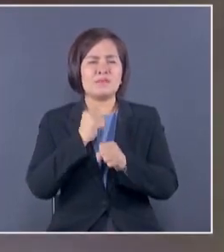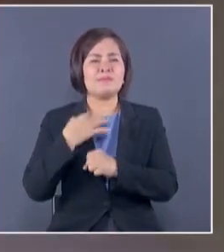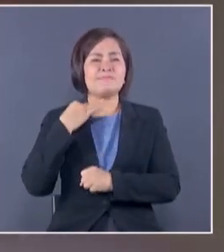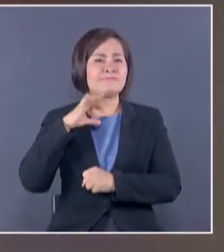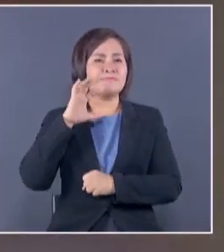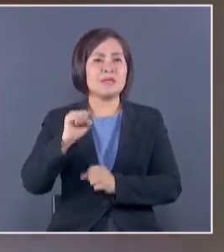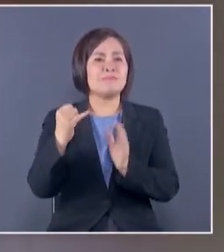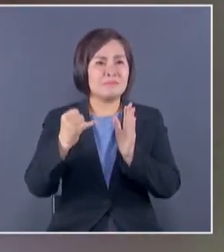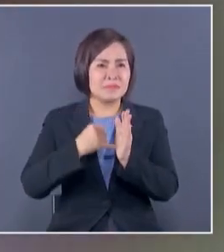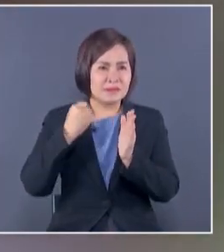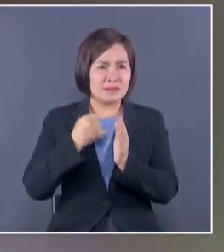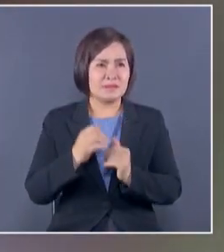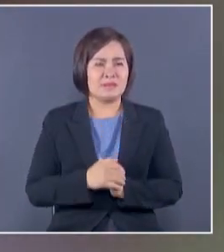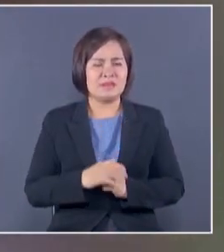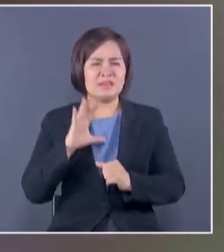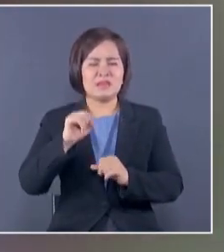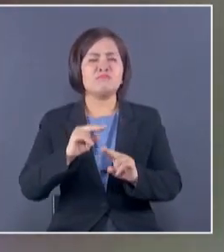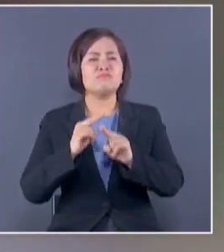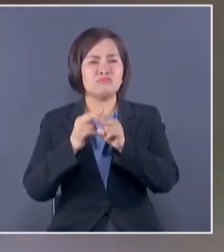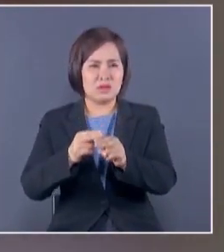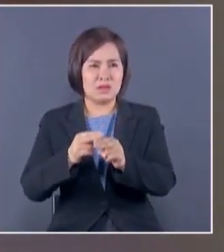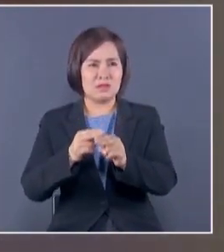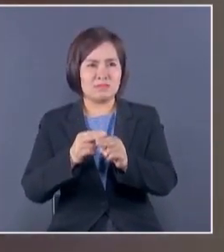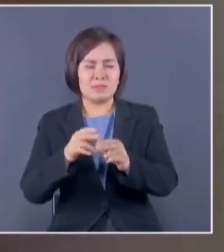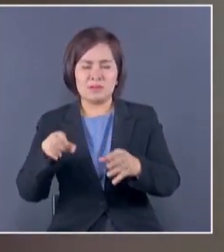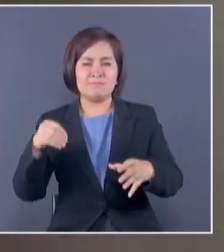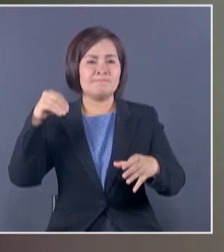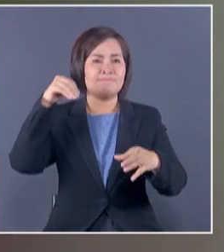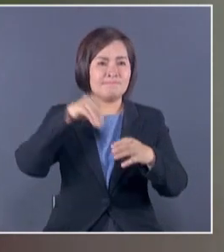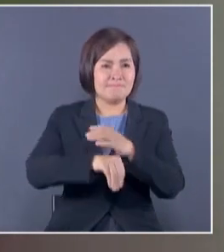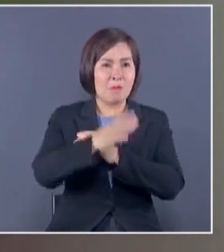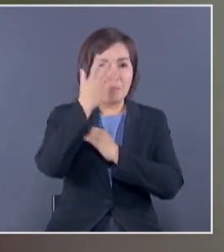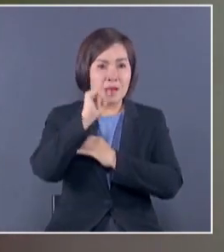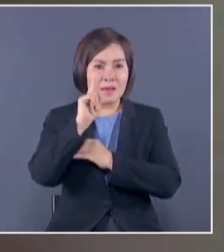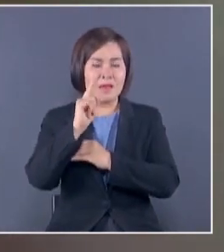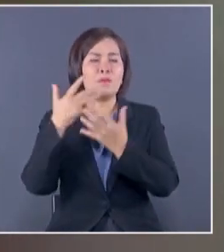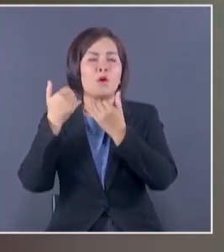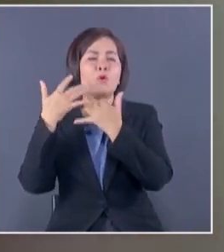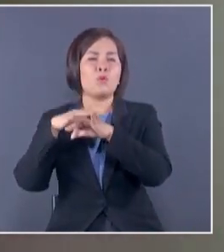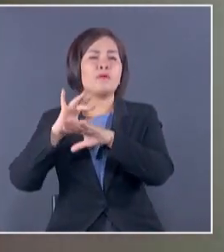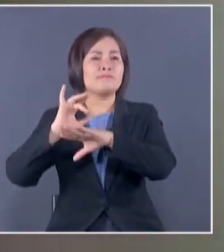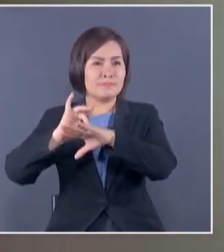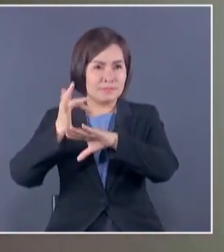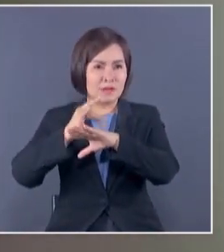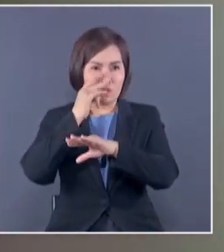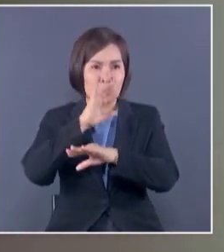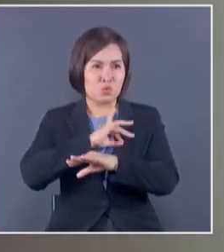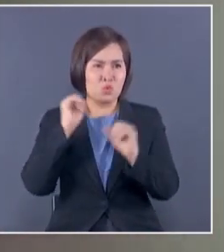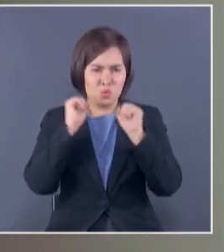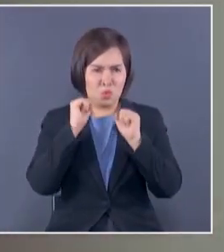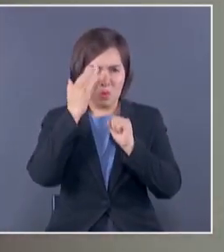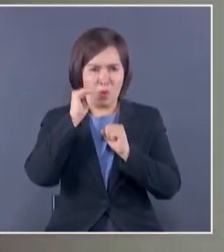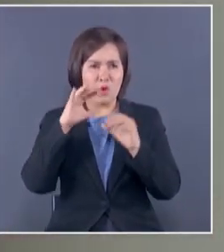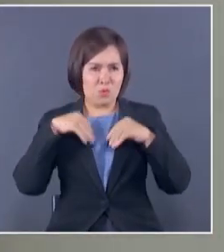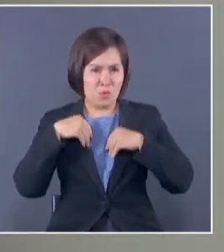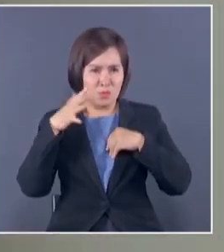าเลยพยายามจับเข้าไปแล้วก็ใส่ถุงเนี่ยแหละครับจะเอาไปทิ้งไว้ไม่เอาไปปล่อยตามธรรมชาติ น่ากลัวนะ แต่มันสู้นะต